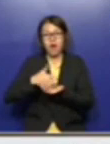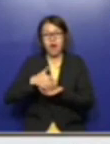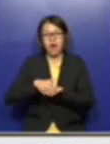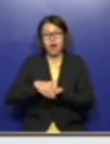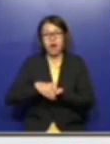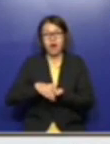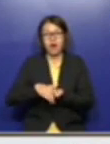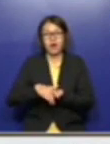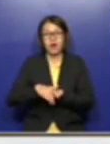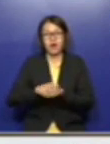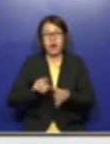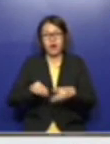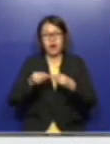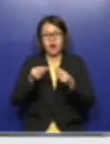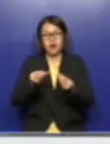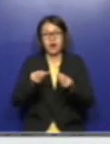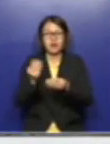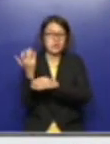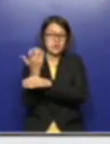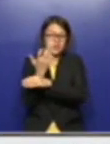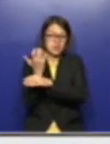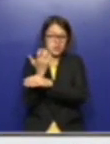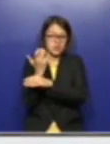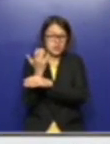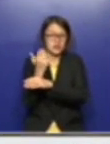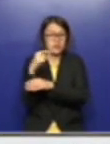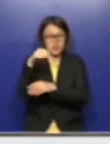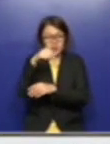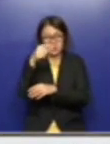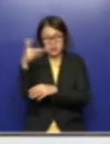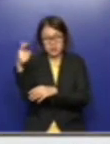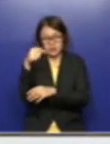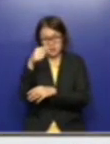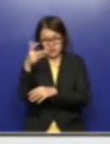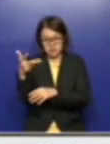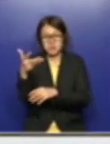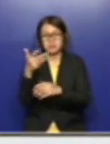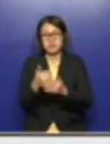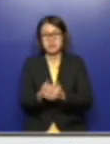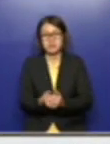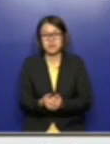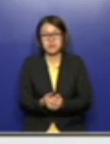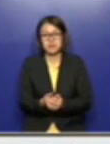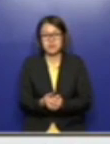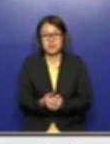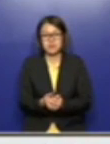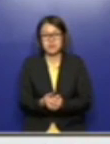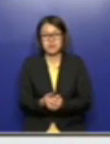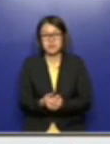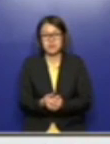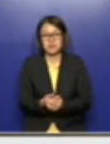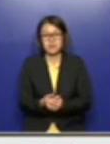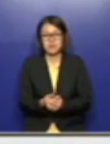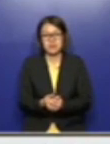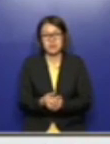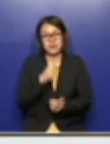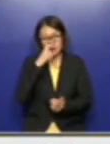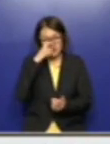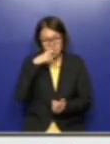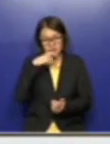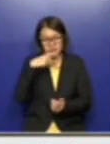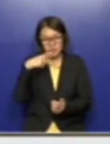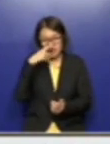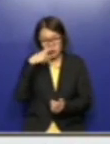ข้อคิดกับท่านผู้บริหารของสถานีโทรทัศน์ไทย PBS ซึ่งจริงๆแล้วก็น่าจะมีชื่อภาษาไทยบ้างนะครับท่านครับ